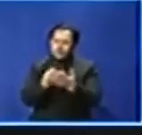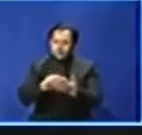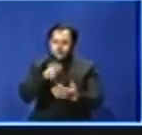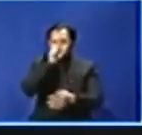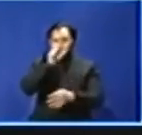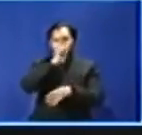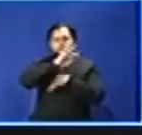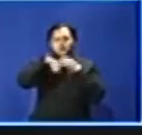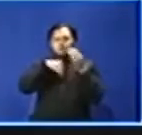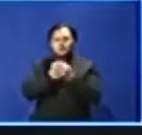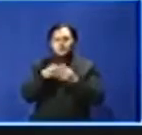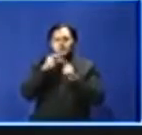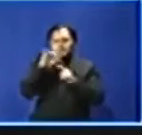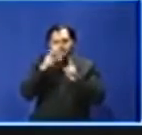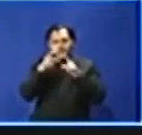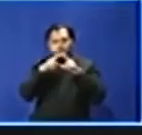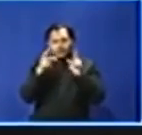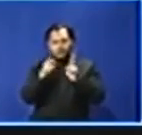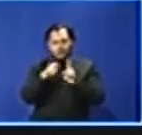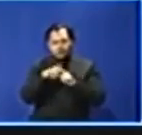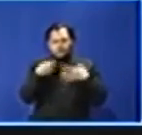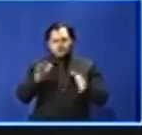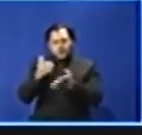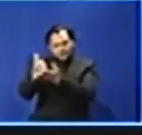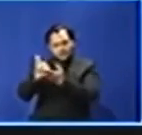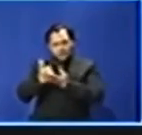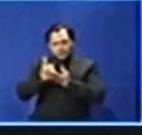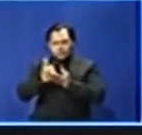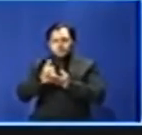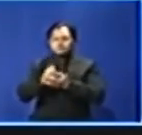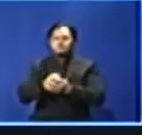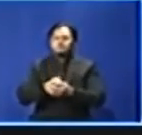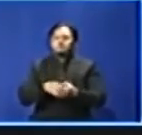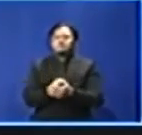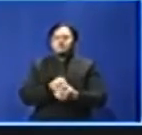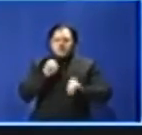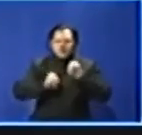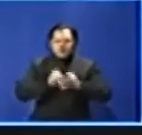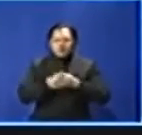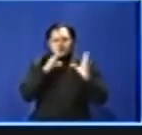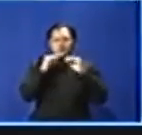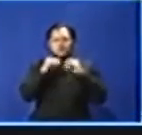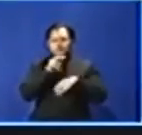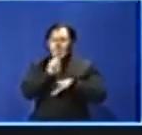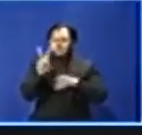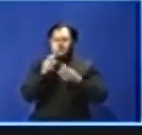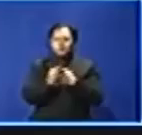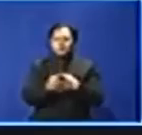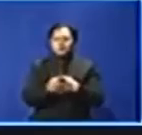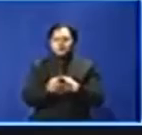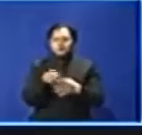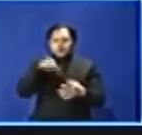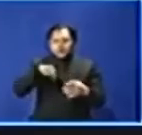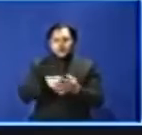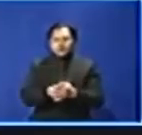pihak Hai yang telah membantu pelaksanaan kegiatan debat kedua yang kita selenggarakan di studio ini